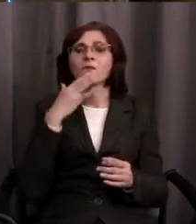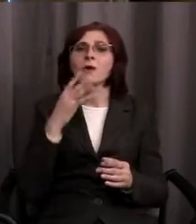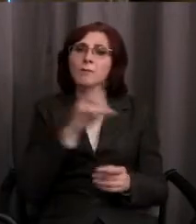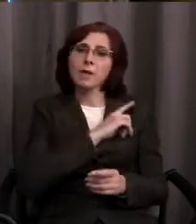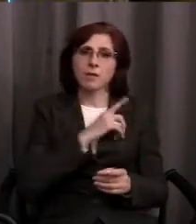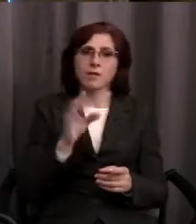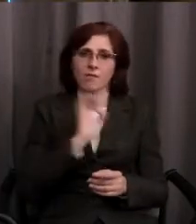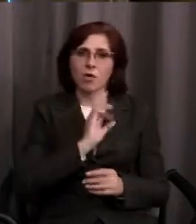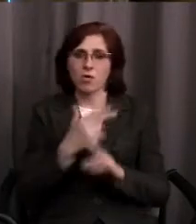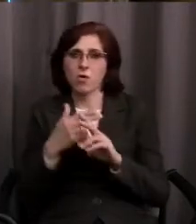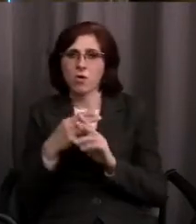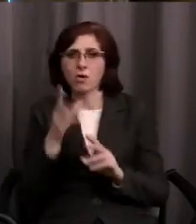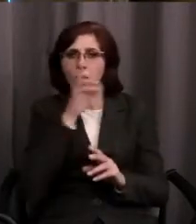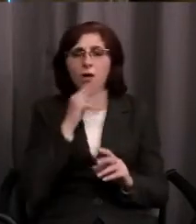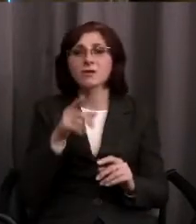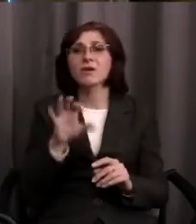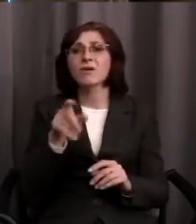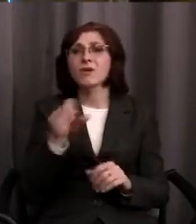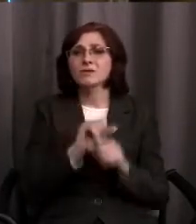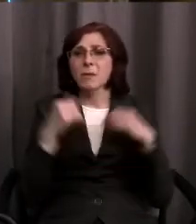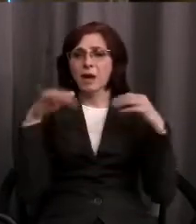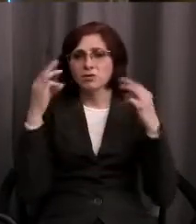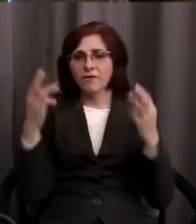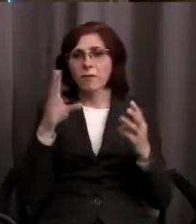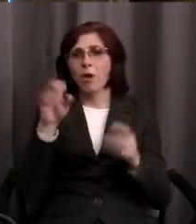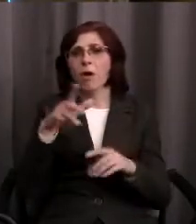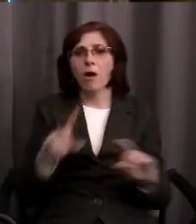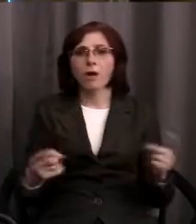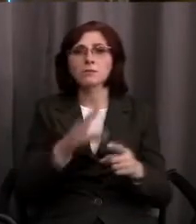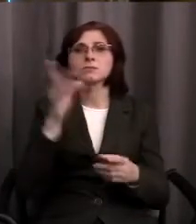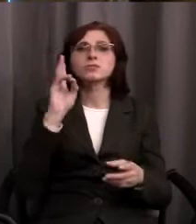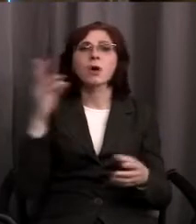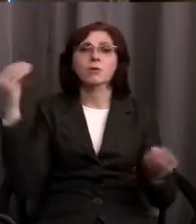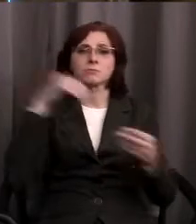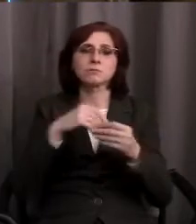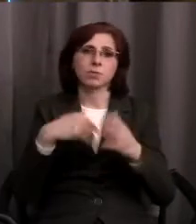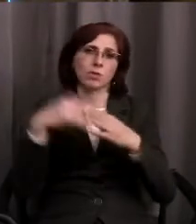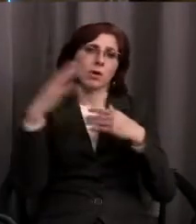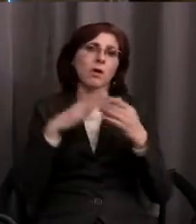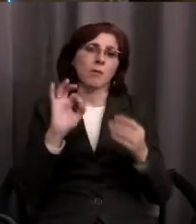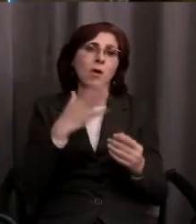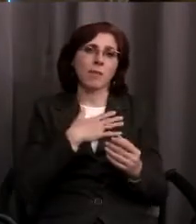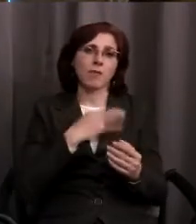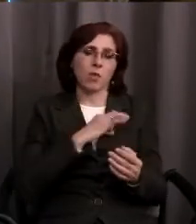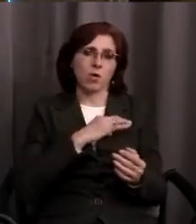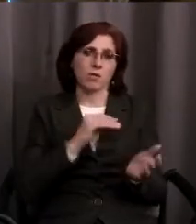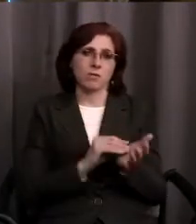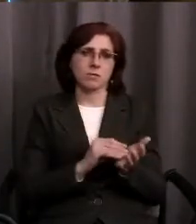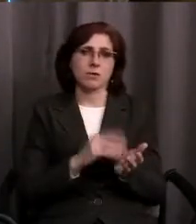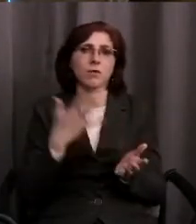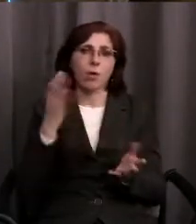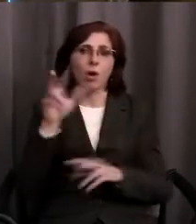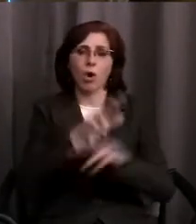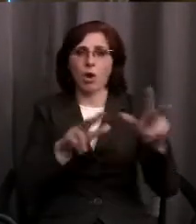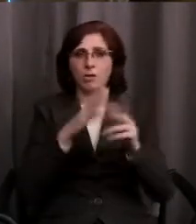bezpośrednio pacjentem. To jest wreszcie bardzo ważne, ponieważ te organizacje w większości zakładają osoby doświadczone przez los. Dotknięte chorobą Alzheimera,